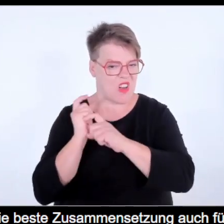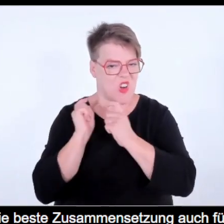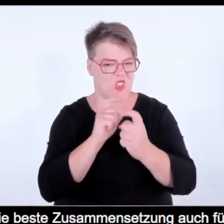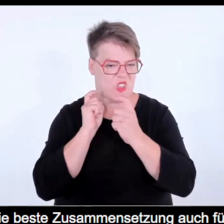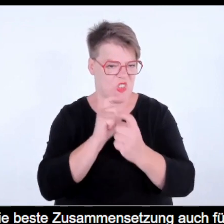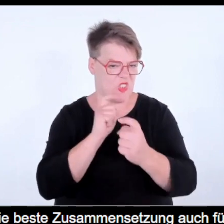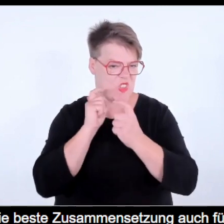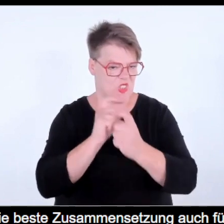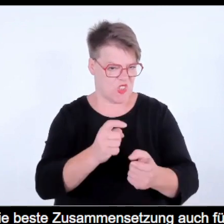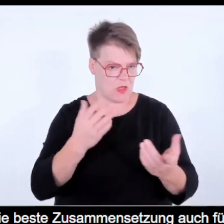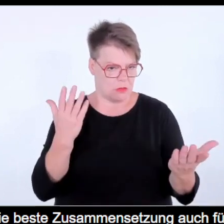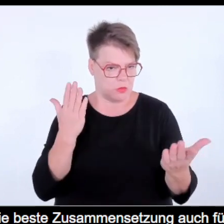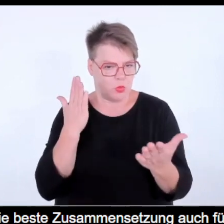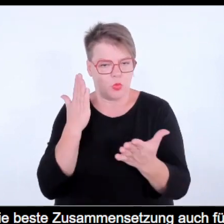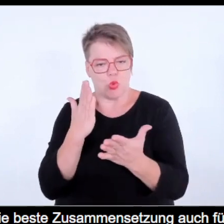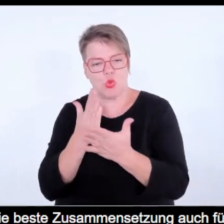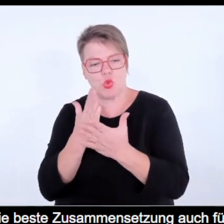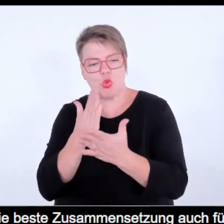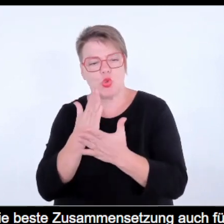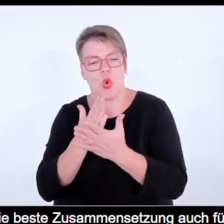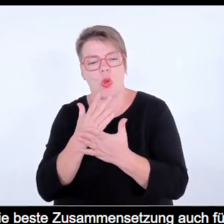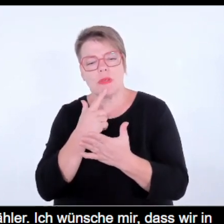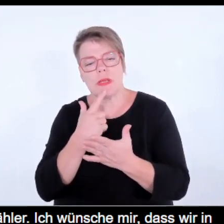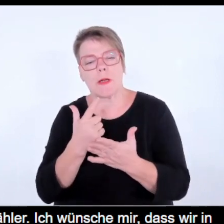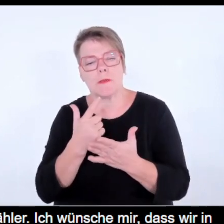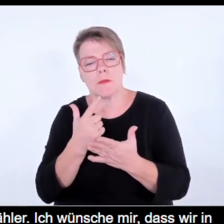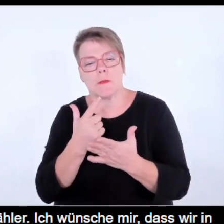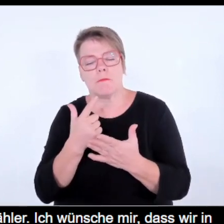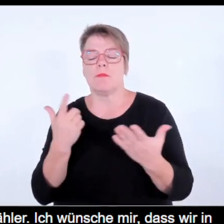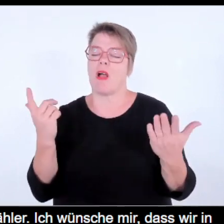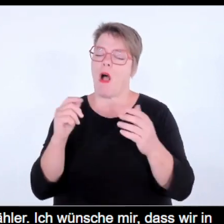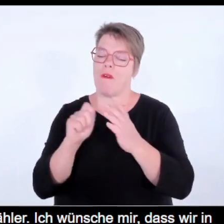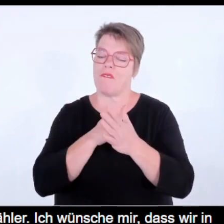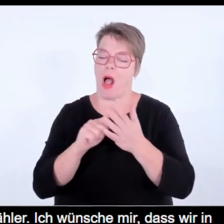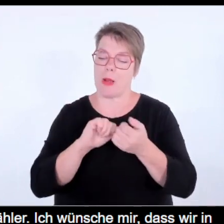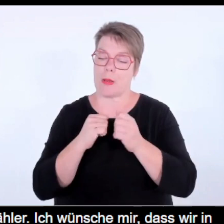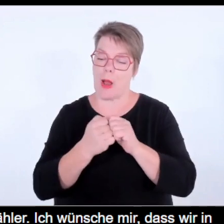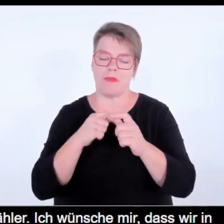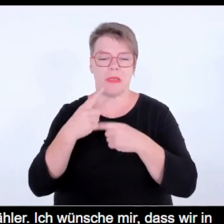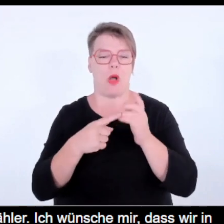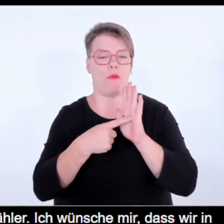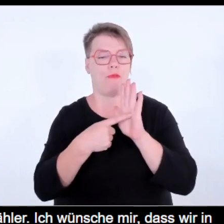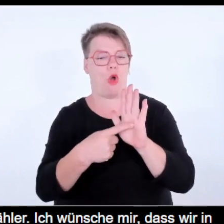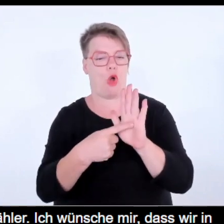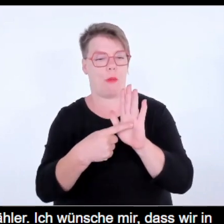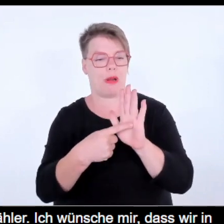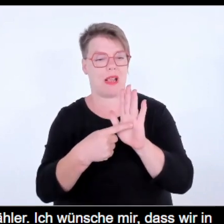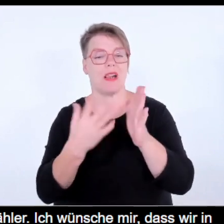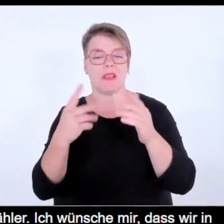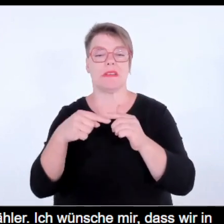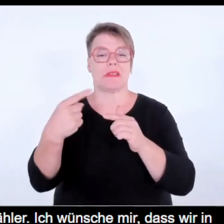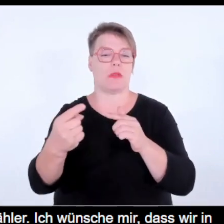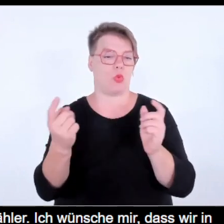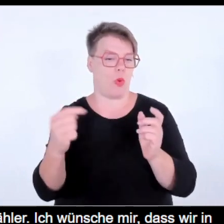auch angemessen zu sein hat. Wir wollen das, ich persönlich so oder so, in den nächsten zweieinhalb Wochen auch entsprechend